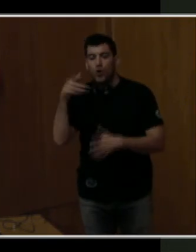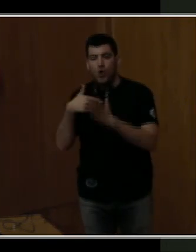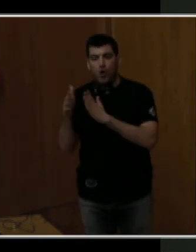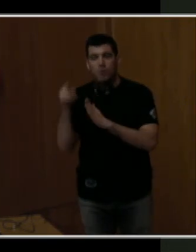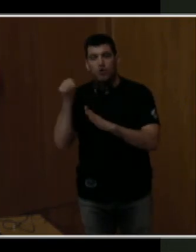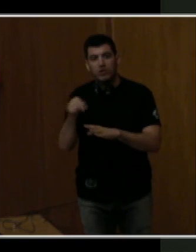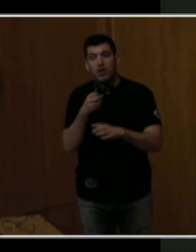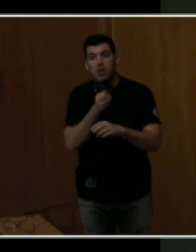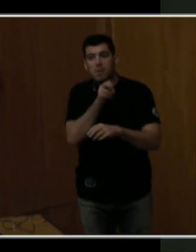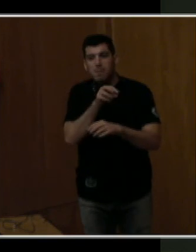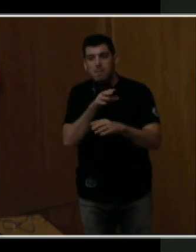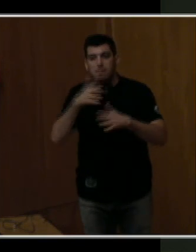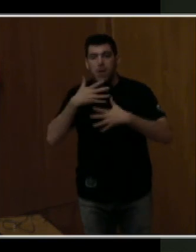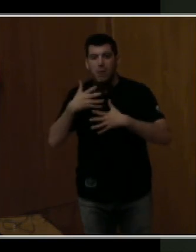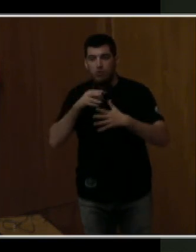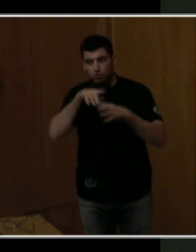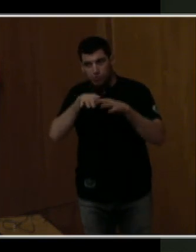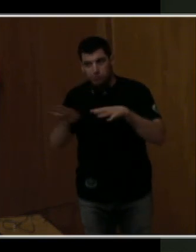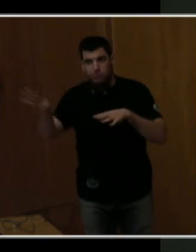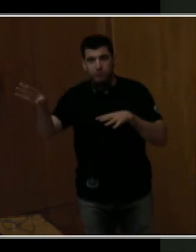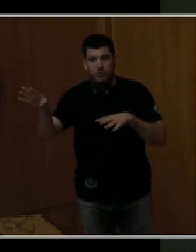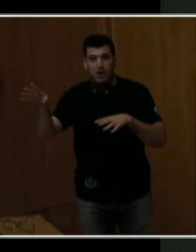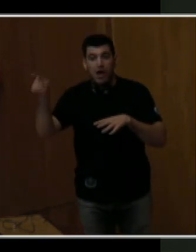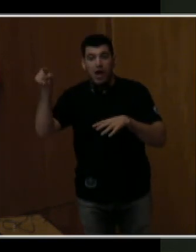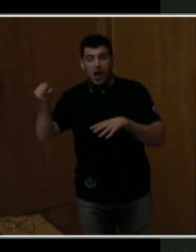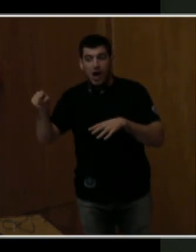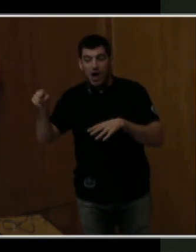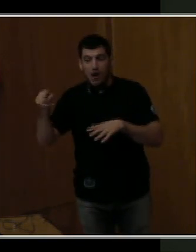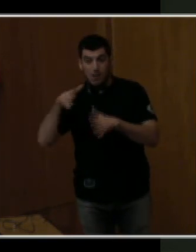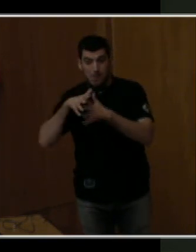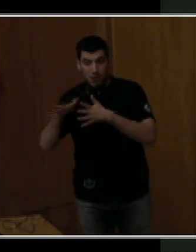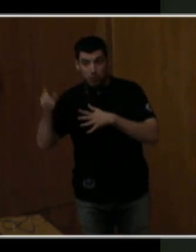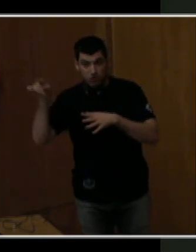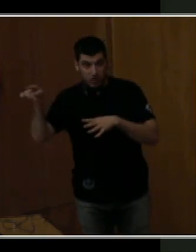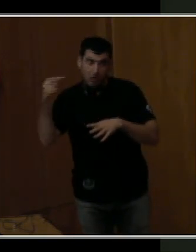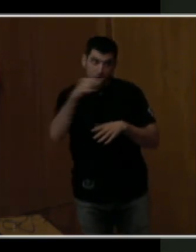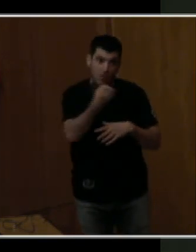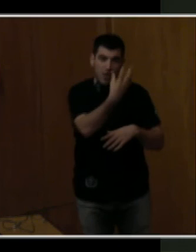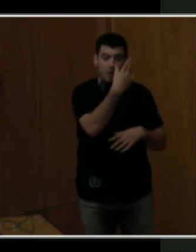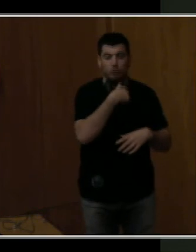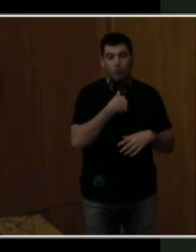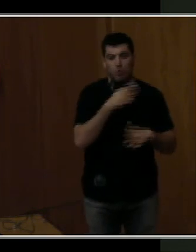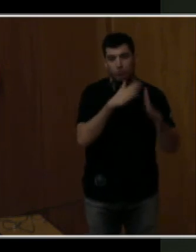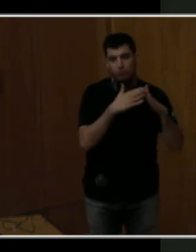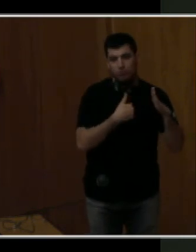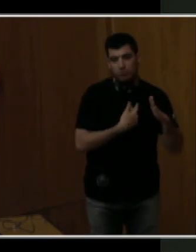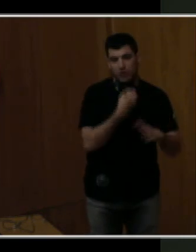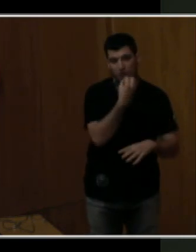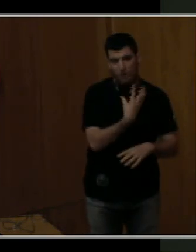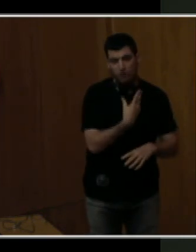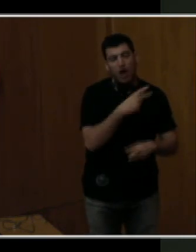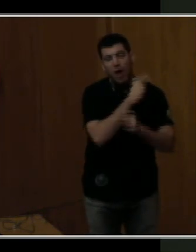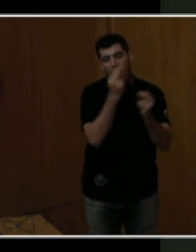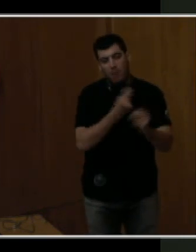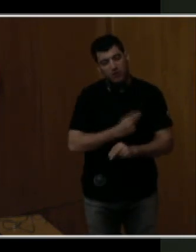Αν τώρα μετά έρθει ένας παλμός στο σπίτι του γείτονα, θα κλείσει το δικό του διακόπτη και θα ανάψει ο δικός μου. Άρα λοιπόν θα έχω πλέον ξανά αποθηκευμένη